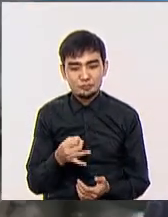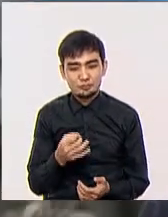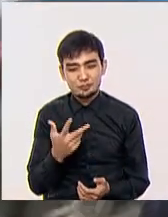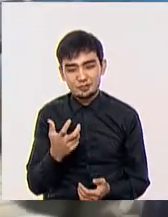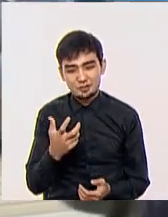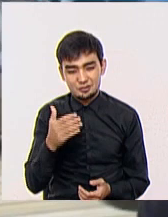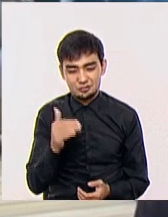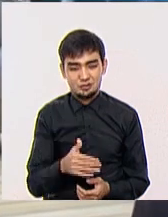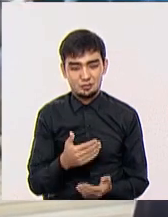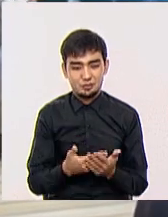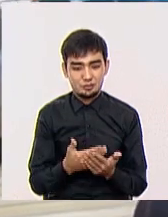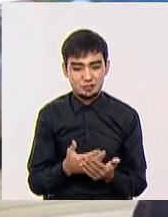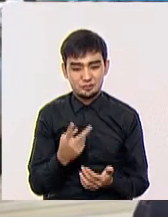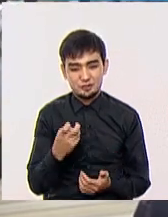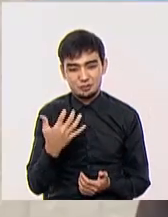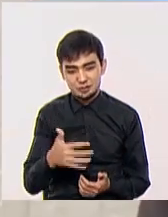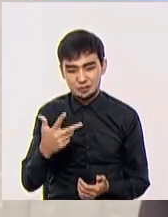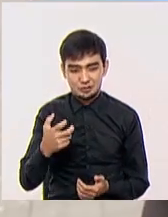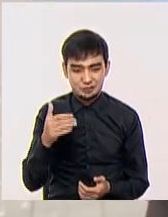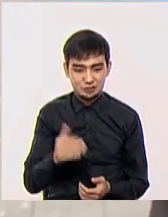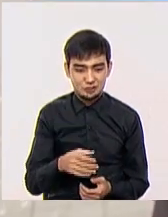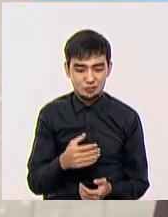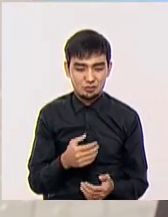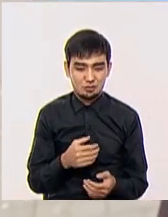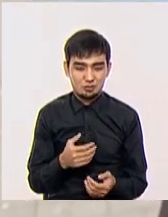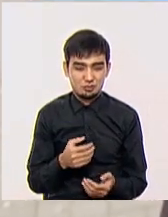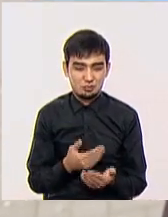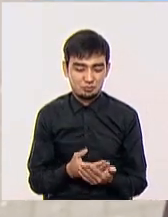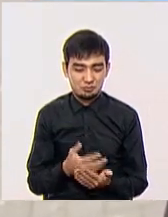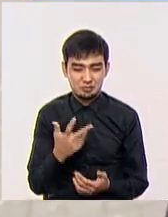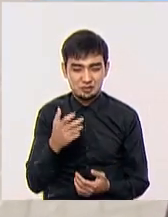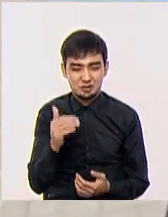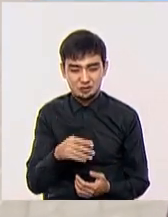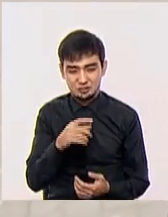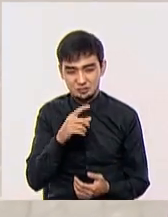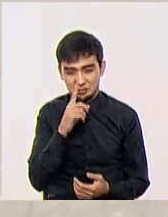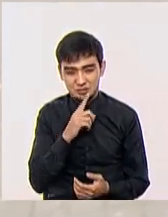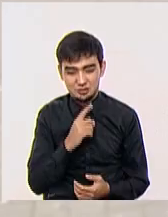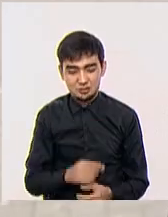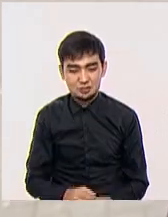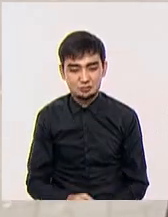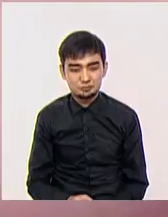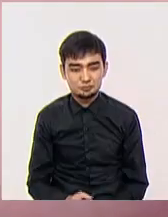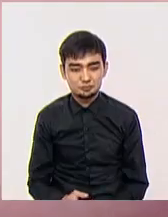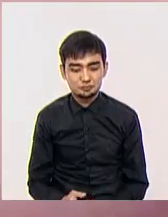триста надо зарабатывать двести пятьдесят 300 хотя бы 300 месяц хотя бы